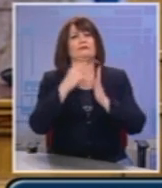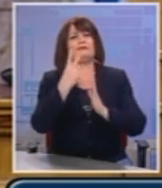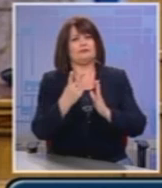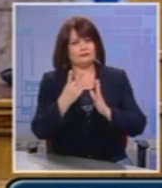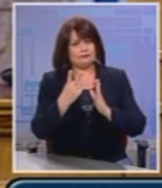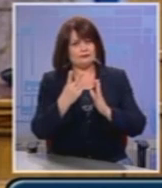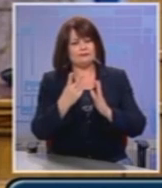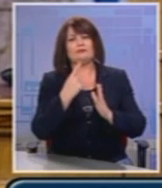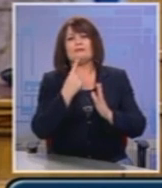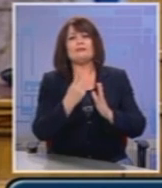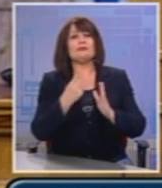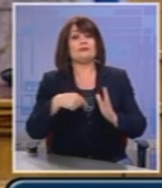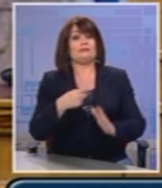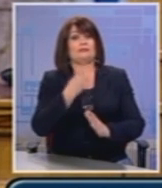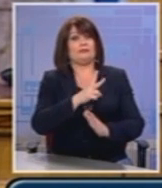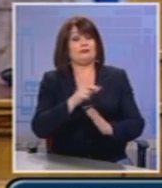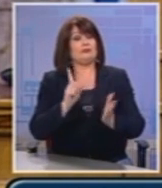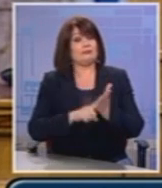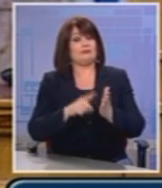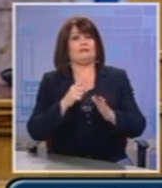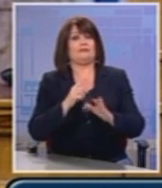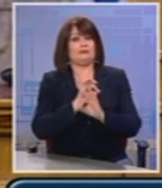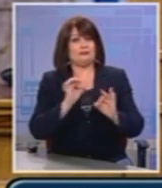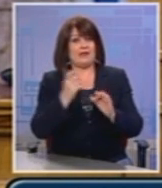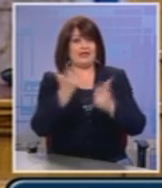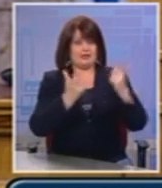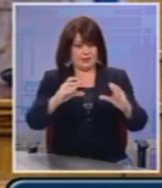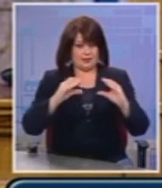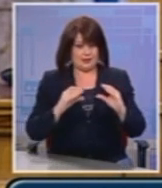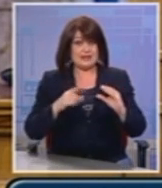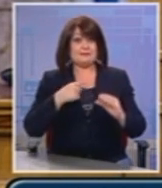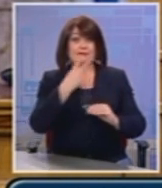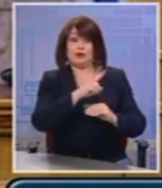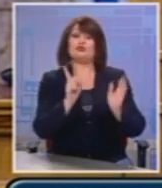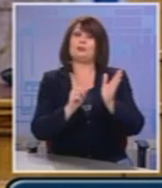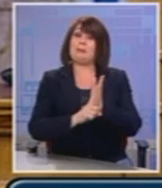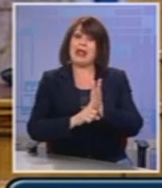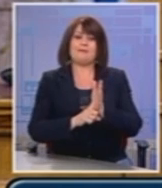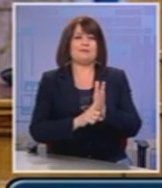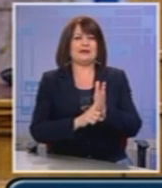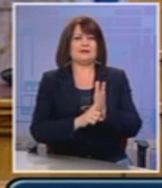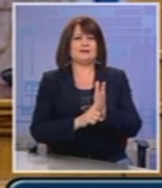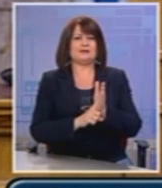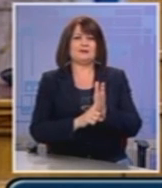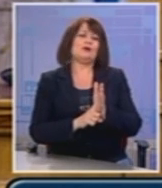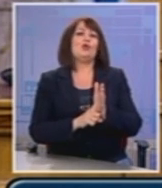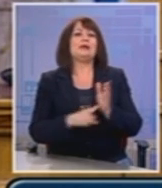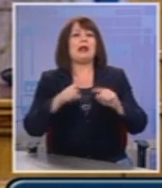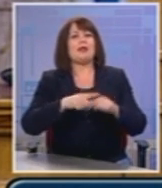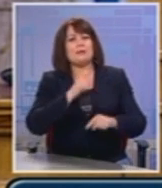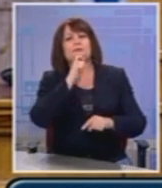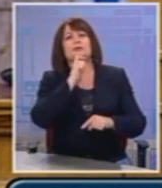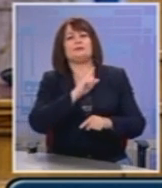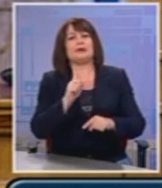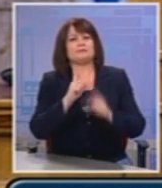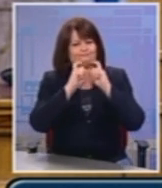διασφαλίζουν ότι τη συμπεριφορά τους ως δανειστές της ελλάδας δεν αποτρέπει την ελλάδα μάλλον